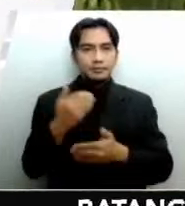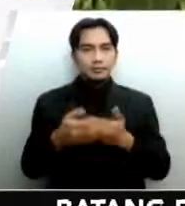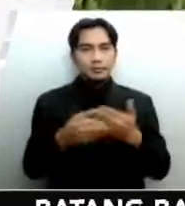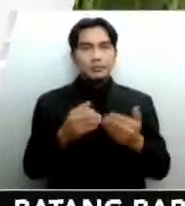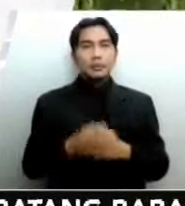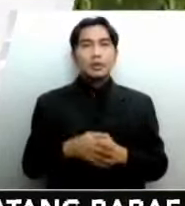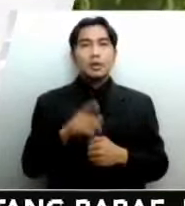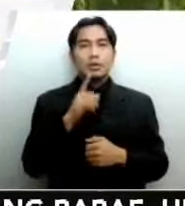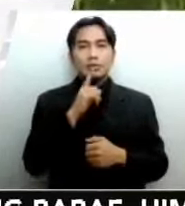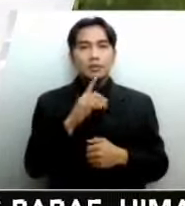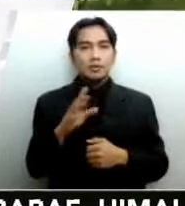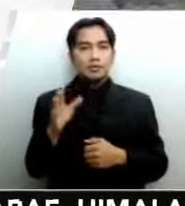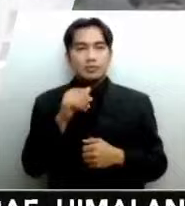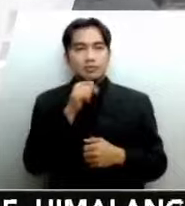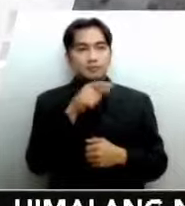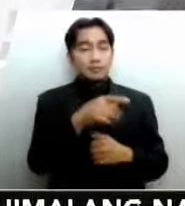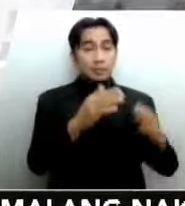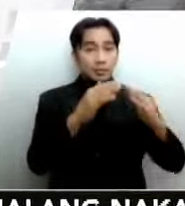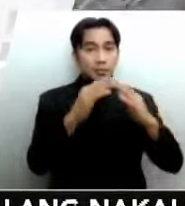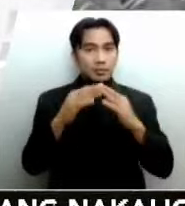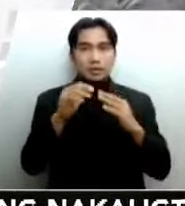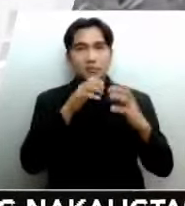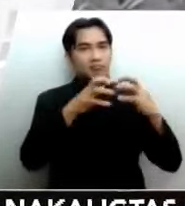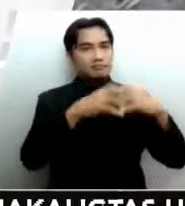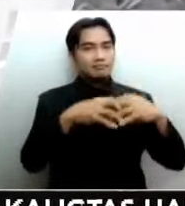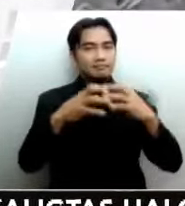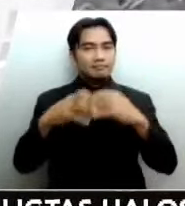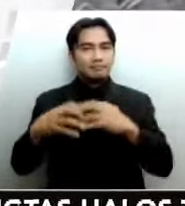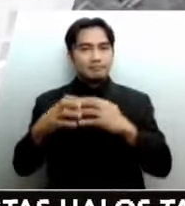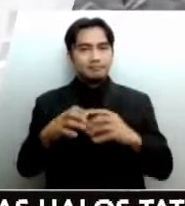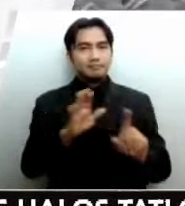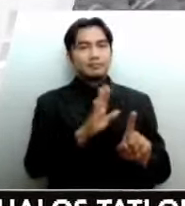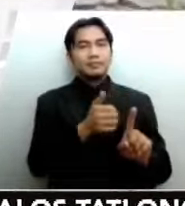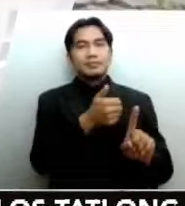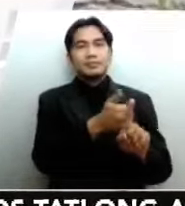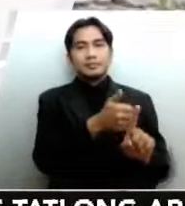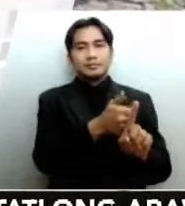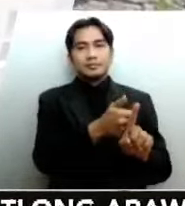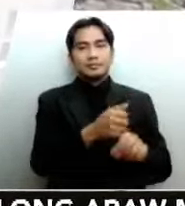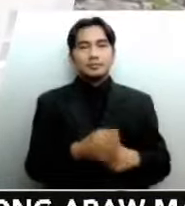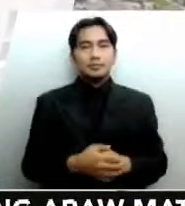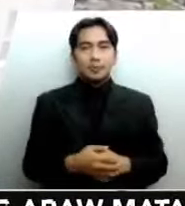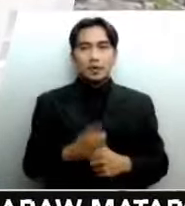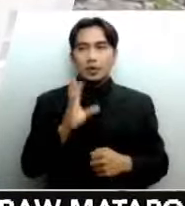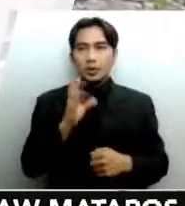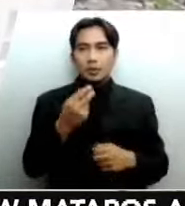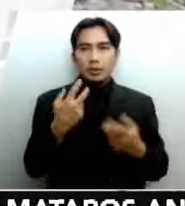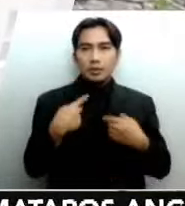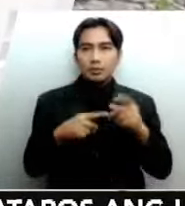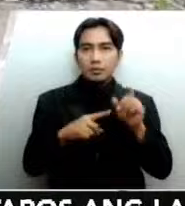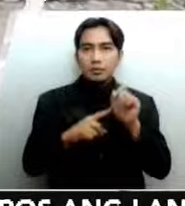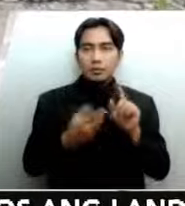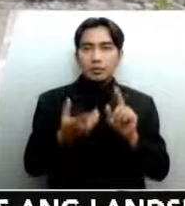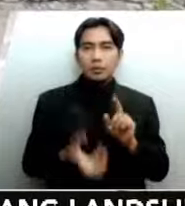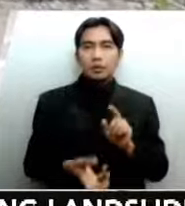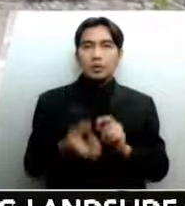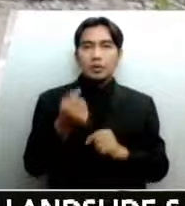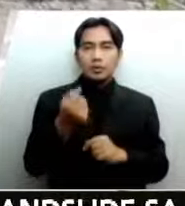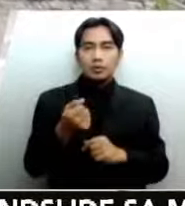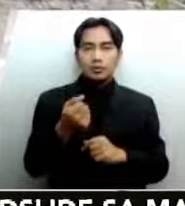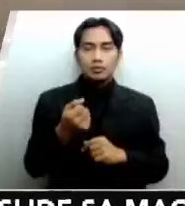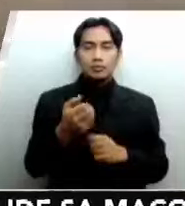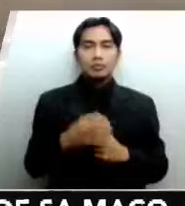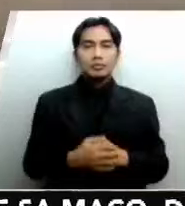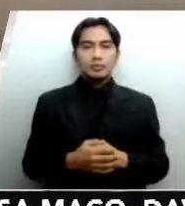nila gigabayin ang bahay ng mga indigent at ng mga orihinal na may hawak ng Certificate of Land Ownership Award o CLOA. Ayon sa